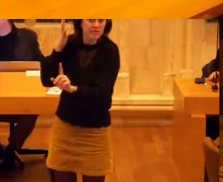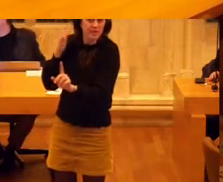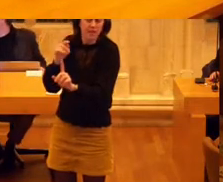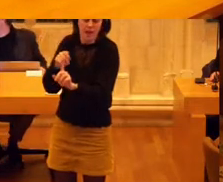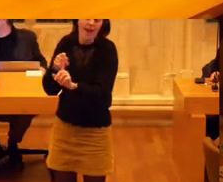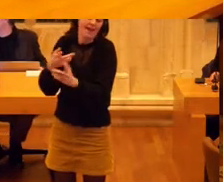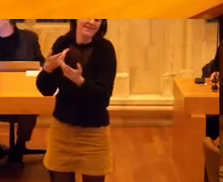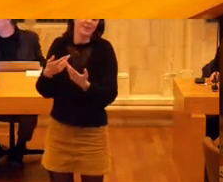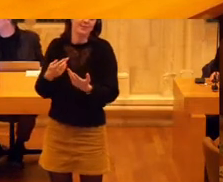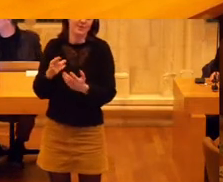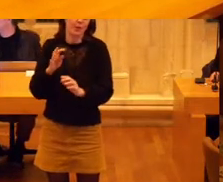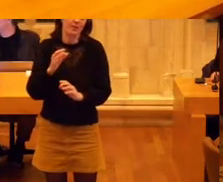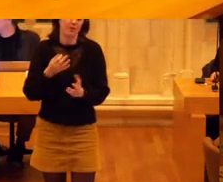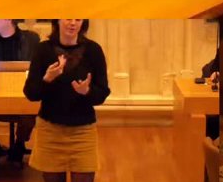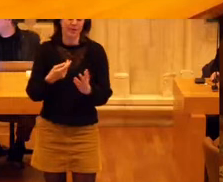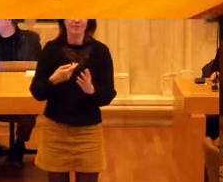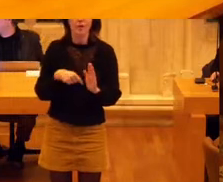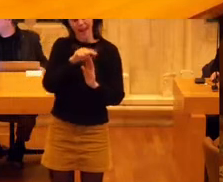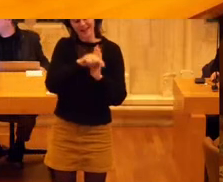effectivement des femmes